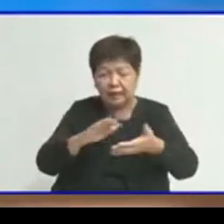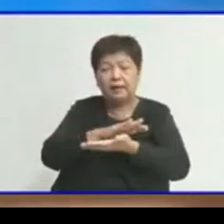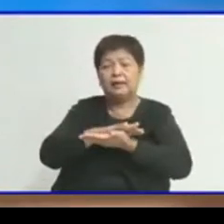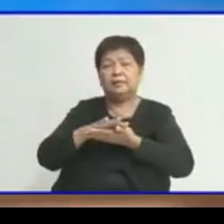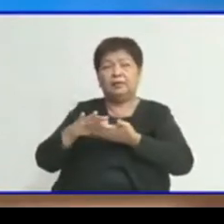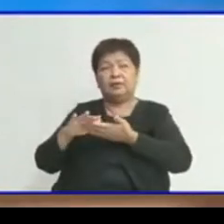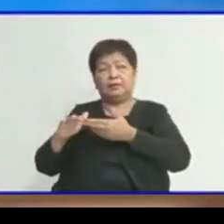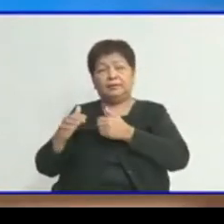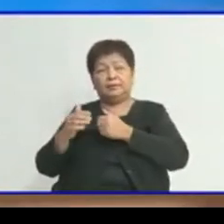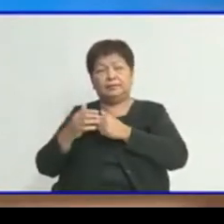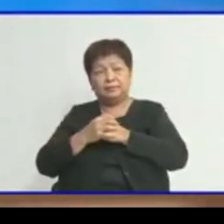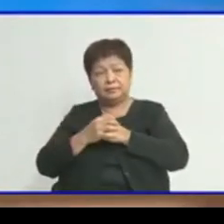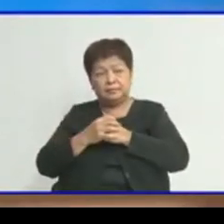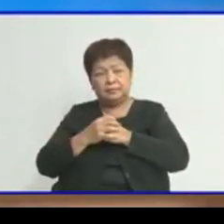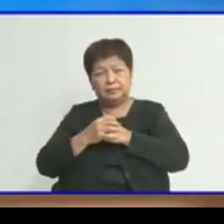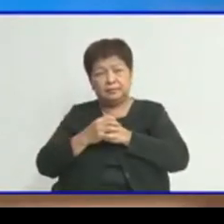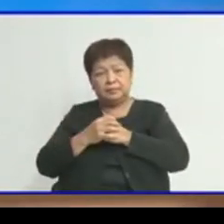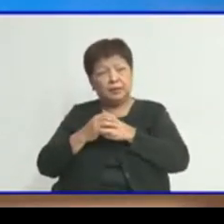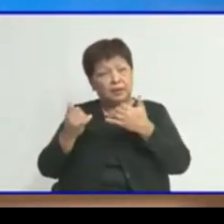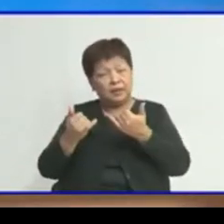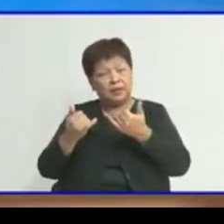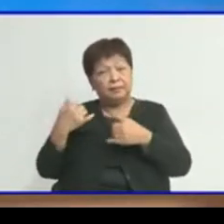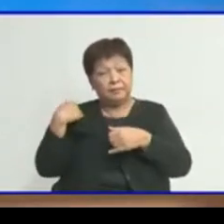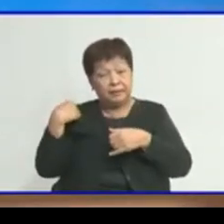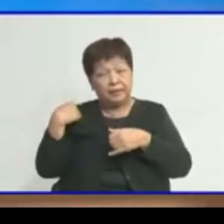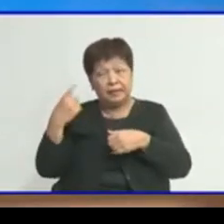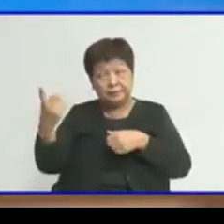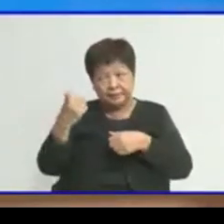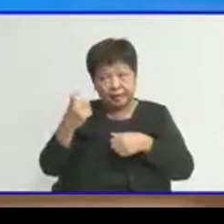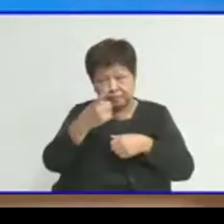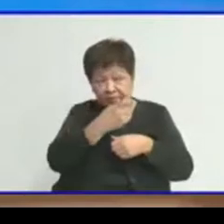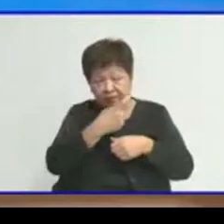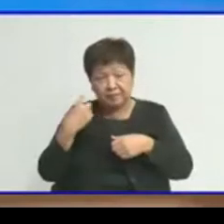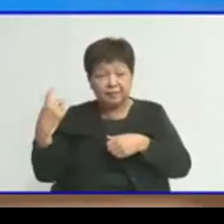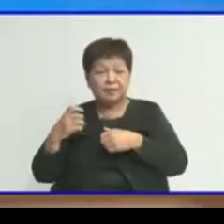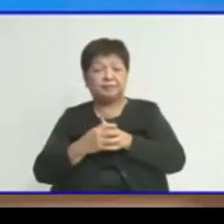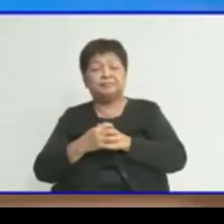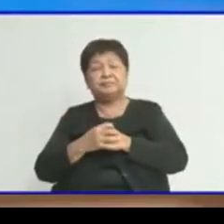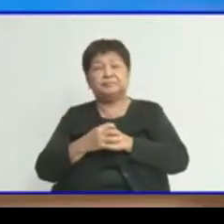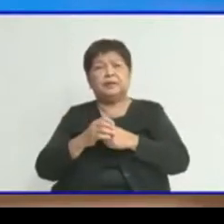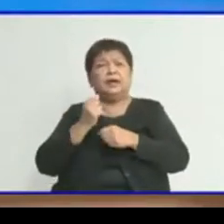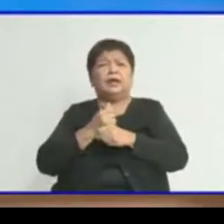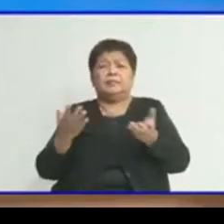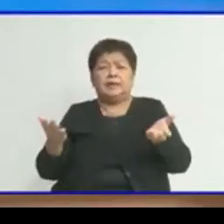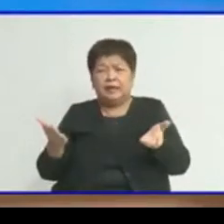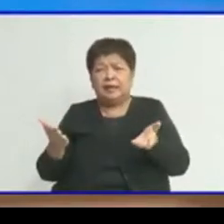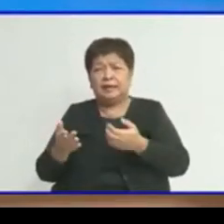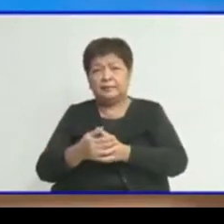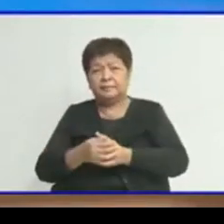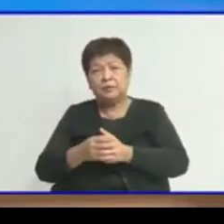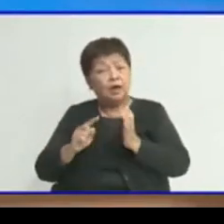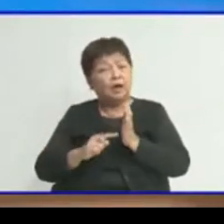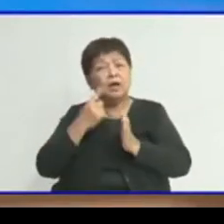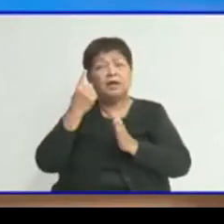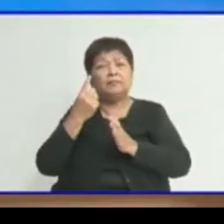treated under the immigration law จากหลายๆภาคส่วนว่าการดำเนินการจะเริ่มขึ้น